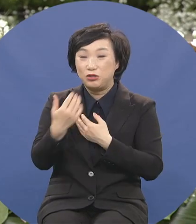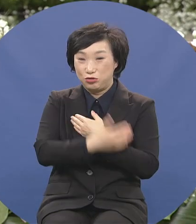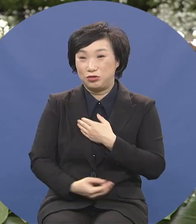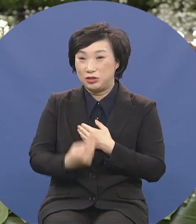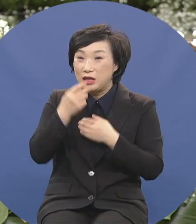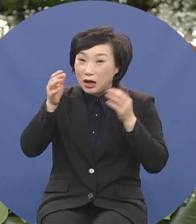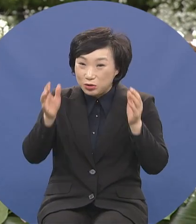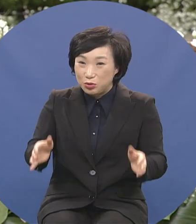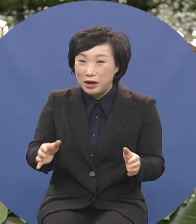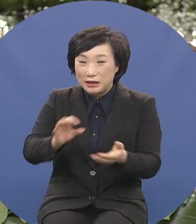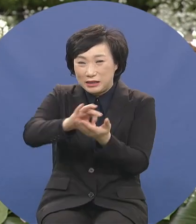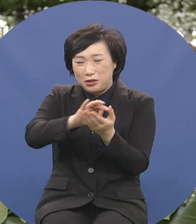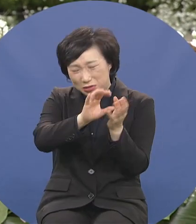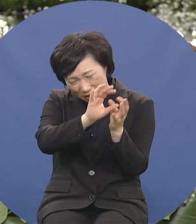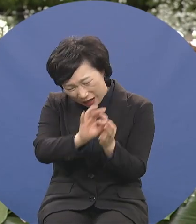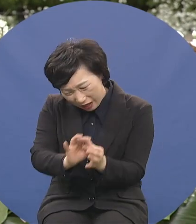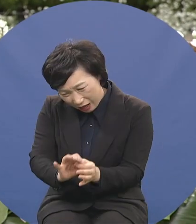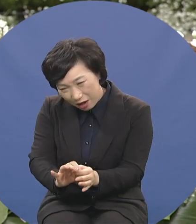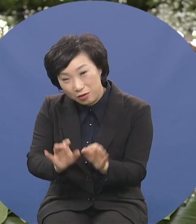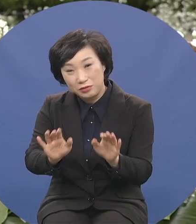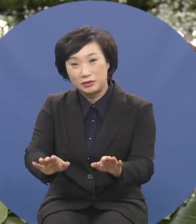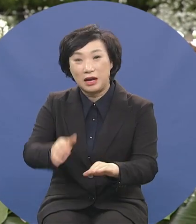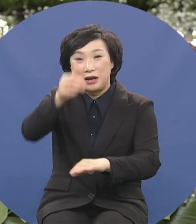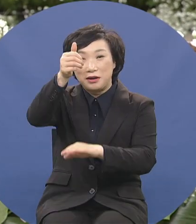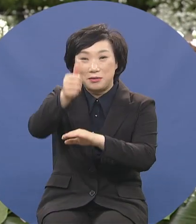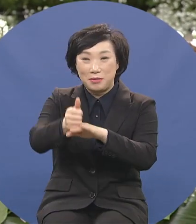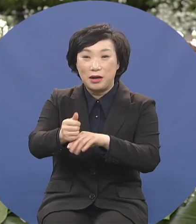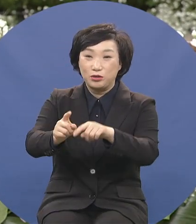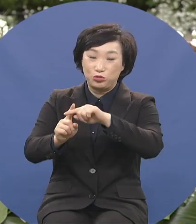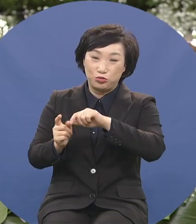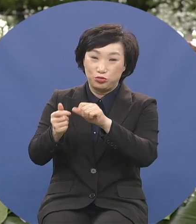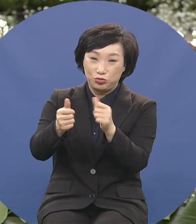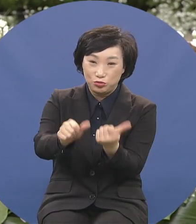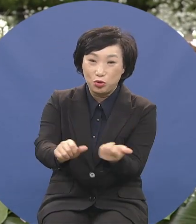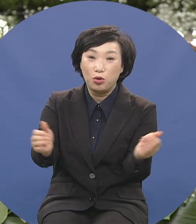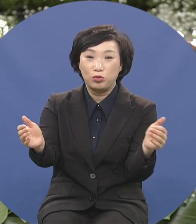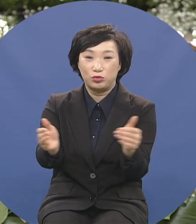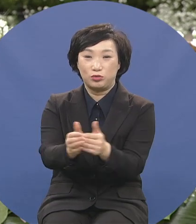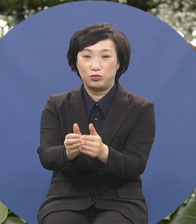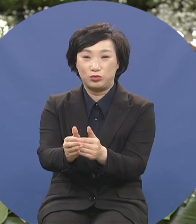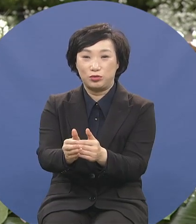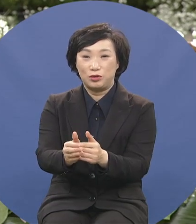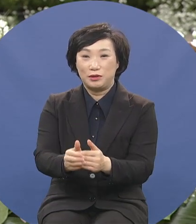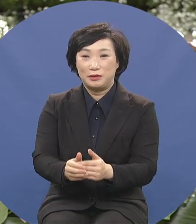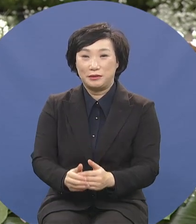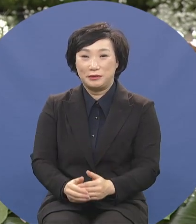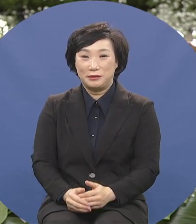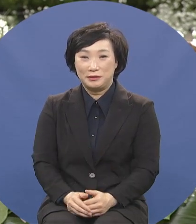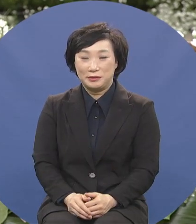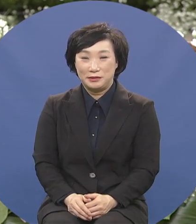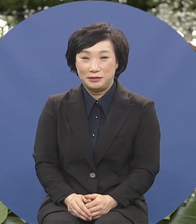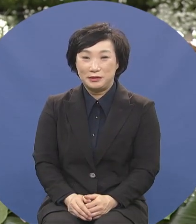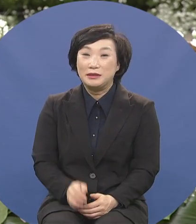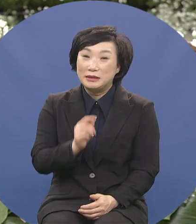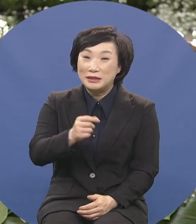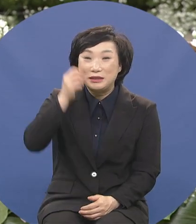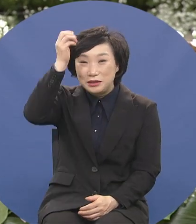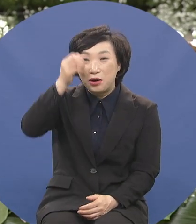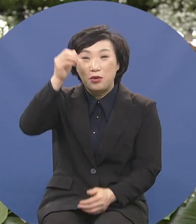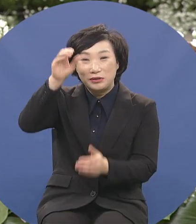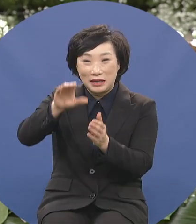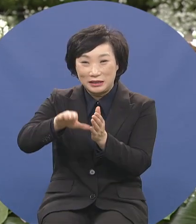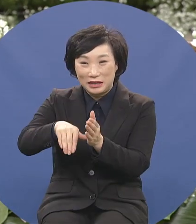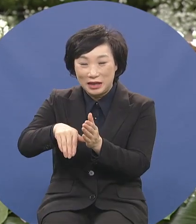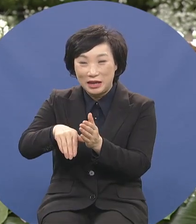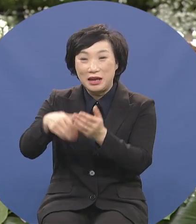때를 미치도록 사용하다가 최후에 순교로 마감했으니 그들의 영혼의 때